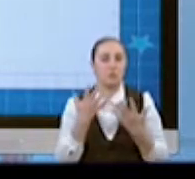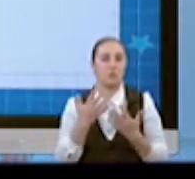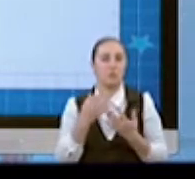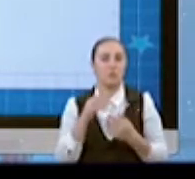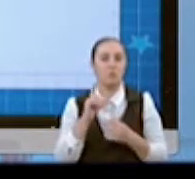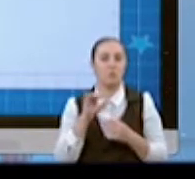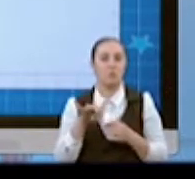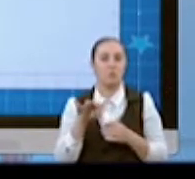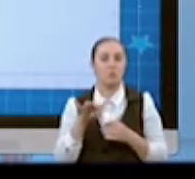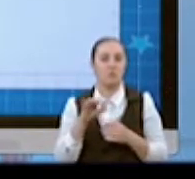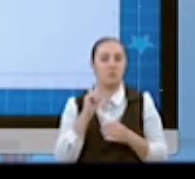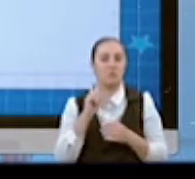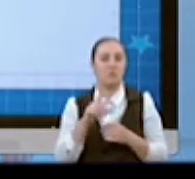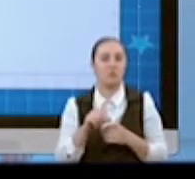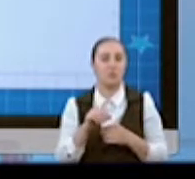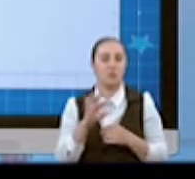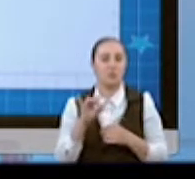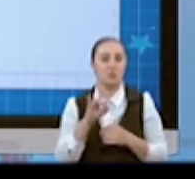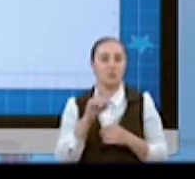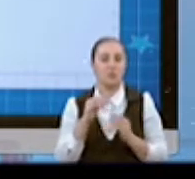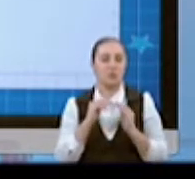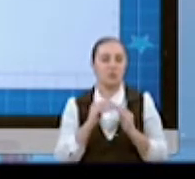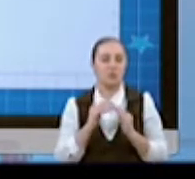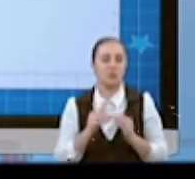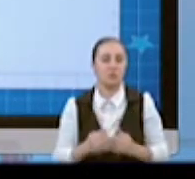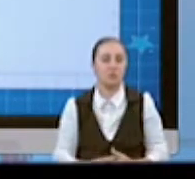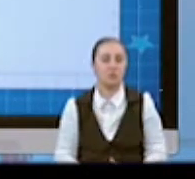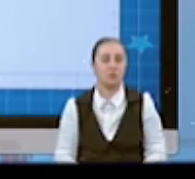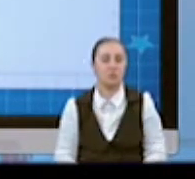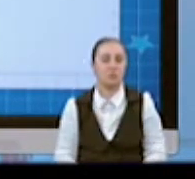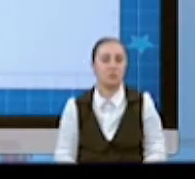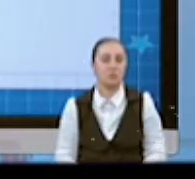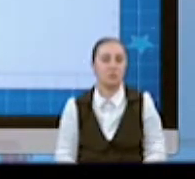легковых машин выехало из гаража?